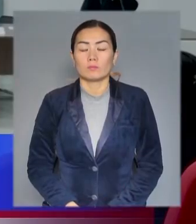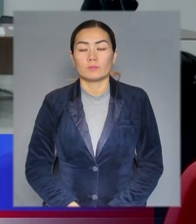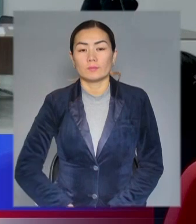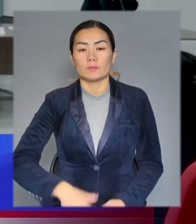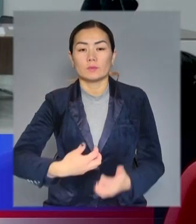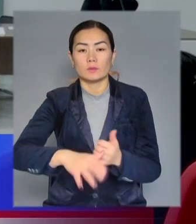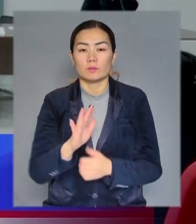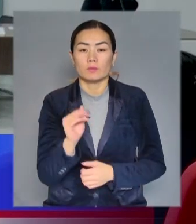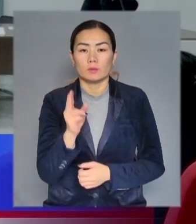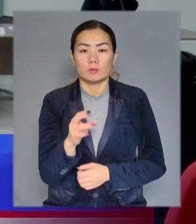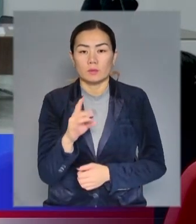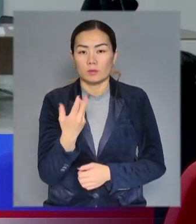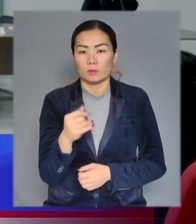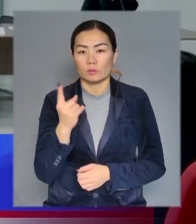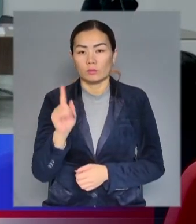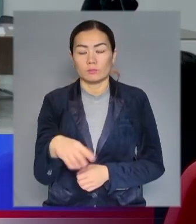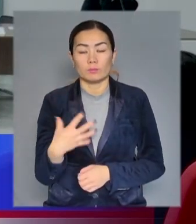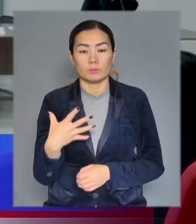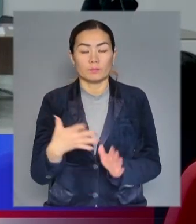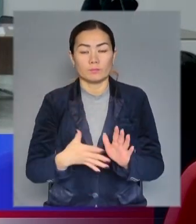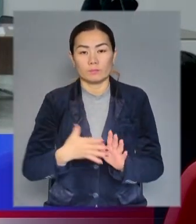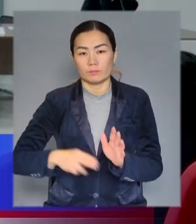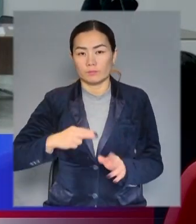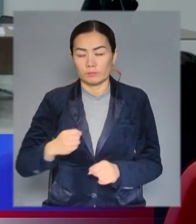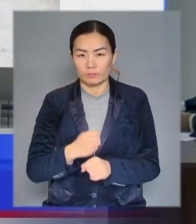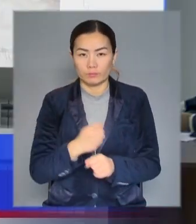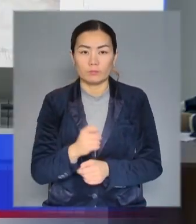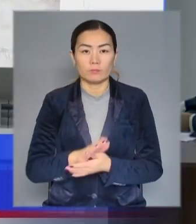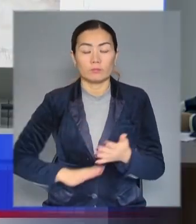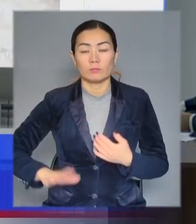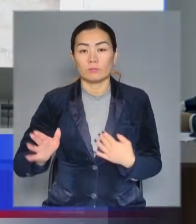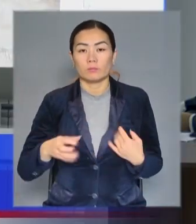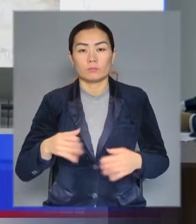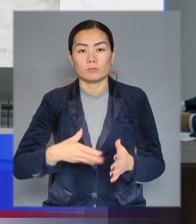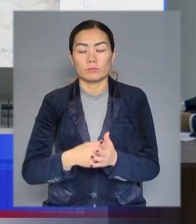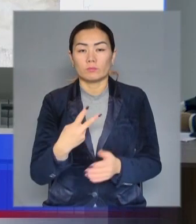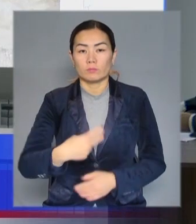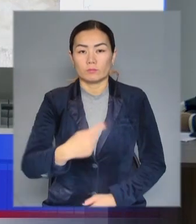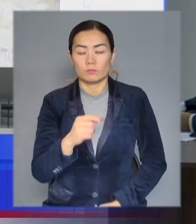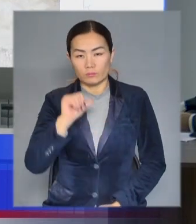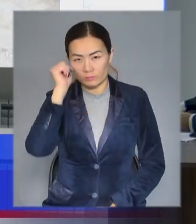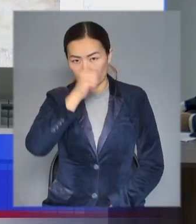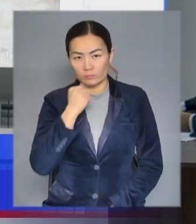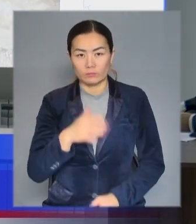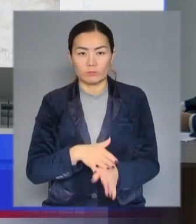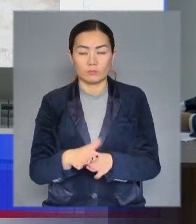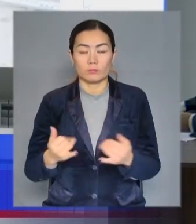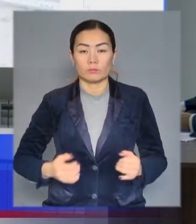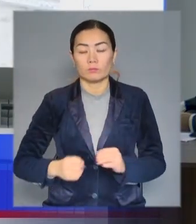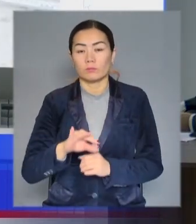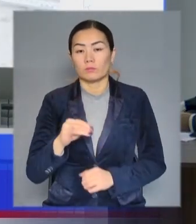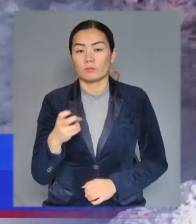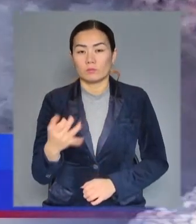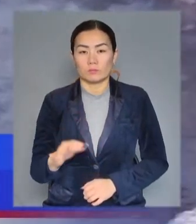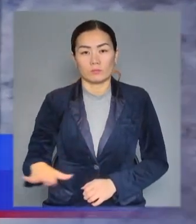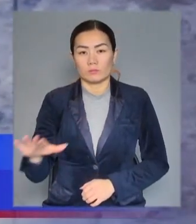Биыл орта ғасырлық Сарайшық қаласындағы нөмір 3-ші қазбада археологиялық зерттеу жұмыстары жалғасын тапты. Қазба аумағы 2021 жылдан бері қазылып жатқан ғимараттың оңтүстік